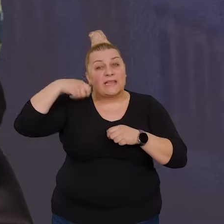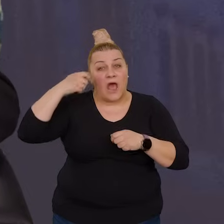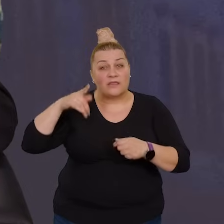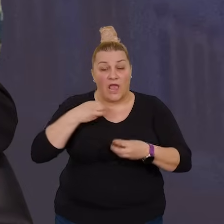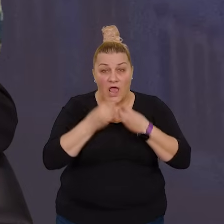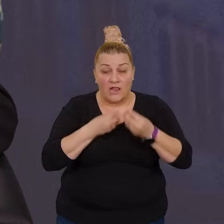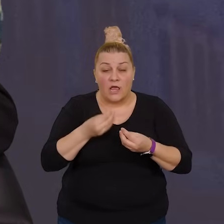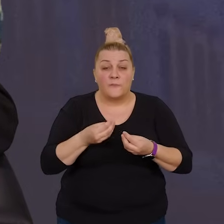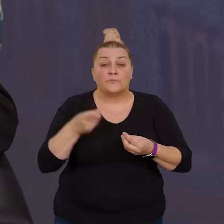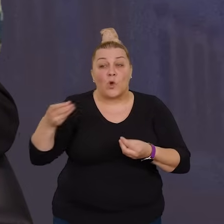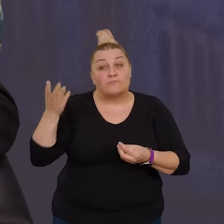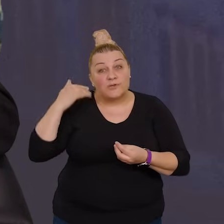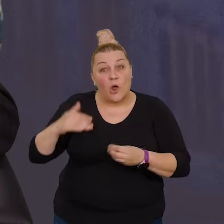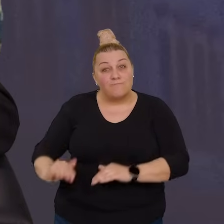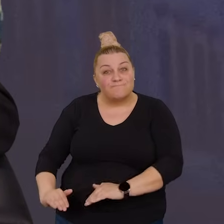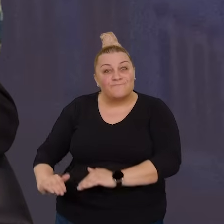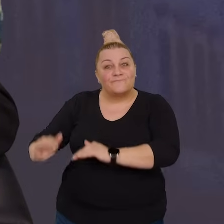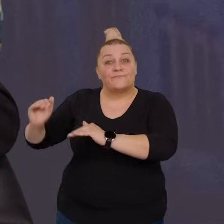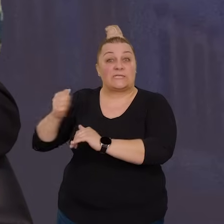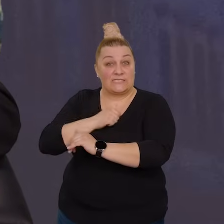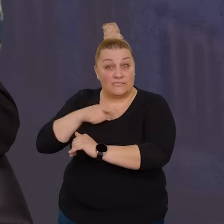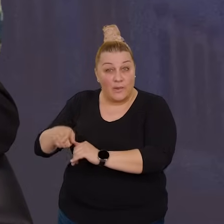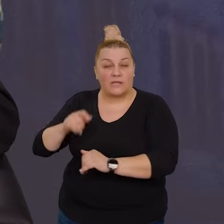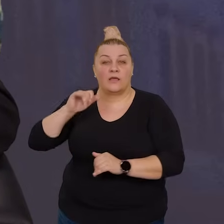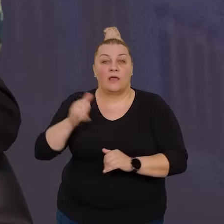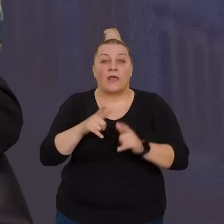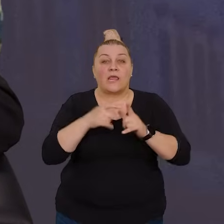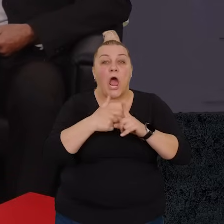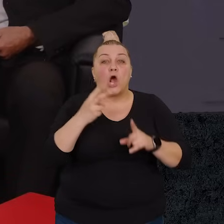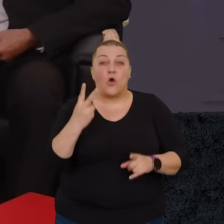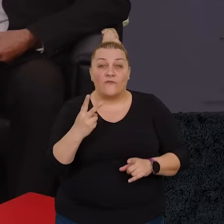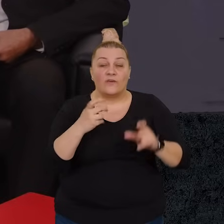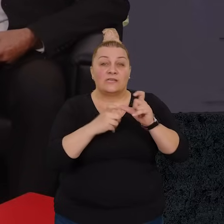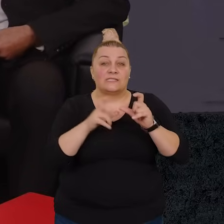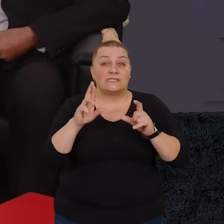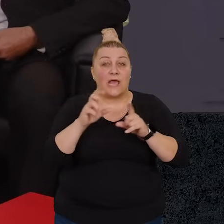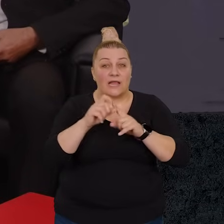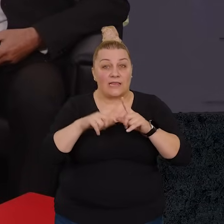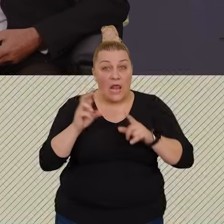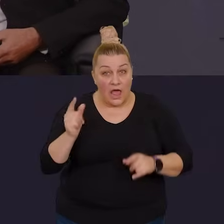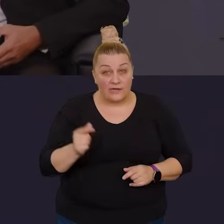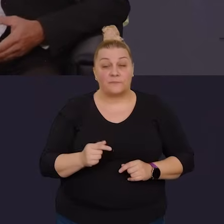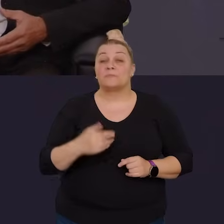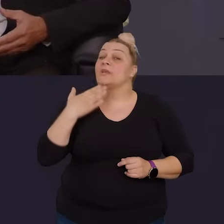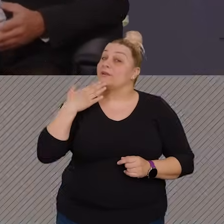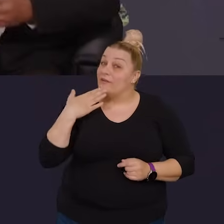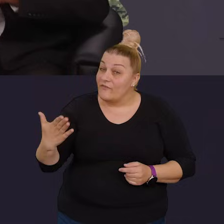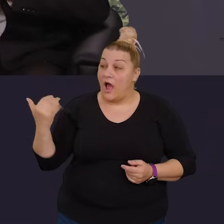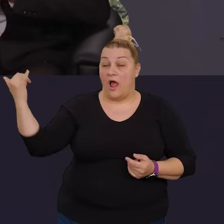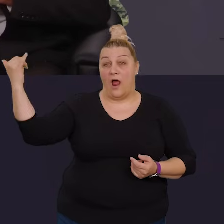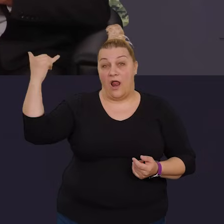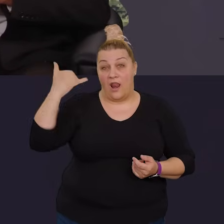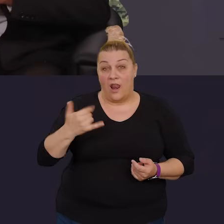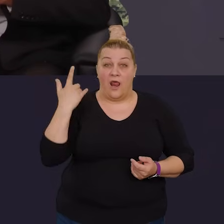čovjekom koji je odrastao u našem gradu Podnomarjana, a on je Jako Sedlar. Redatelj, dobroveče, poštovanje. Evo, hvala vam što ste